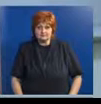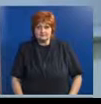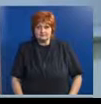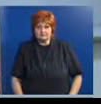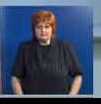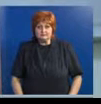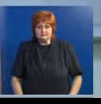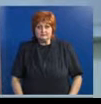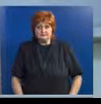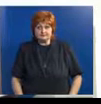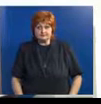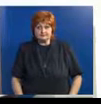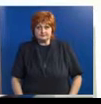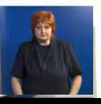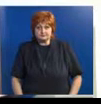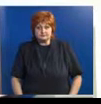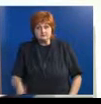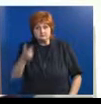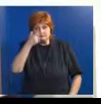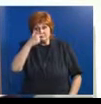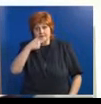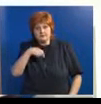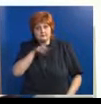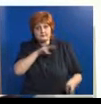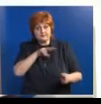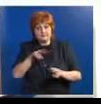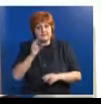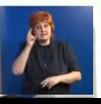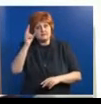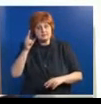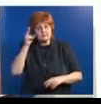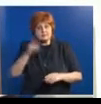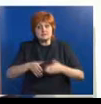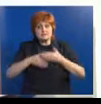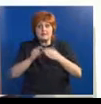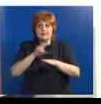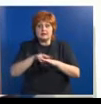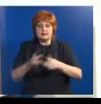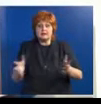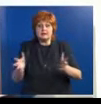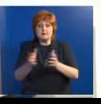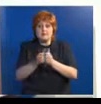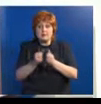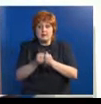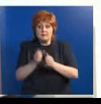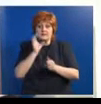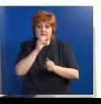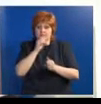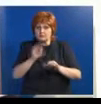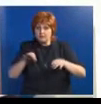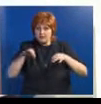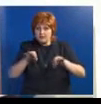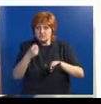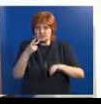Ставропольское телевидение. На Ставрополье бдительные жители Невинномысска помогли сотрудникам полиции арестовать угонщиков автомобилей. Двое